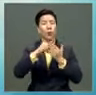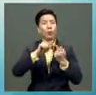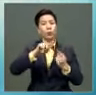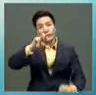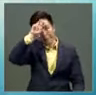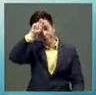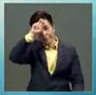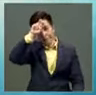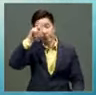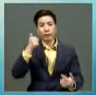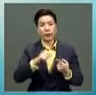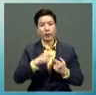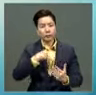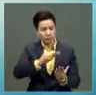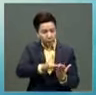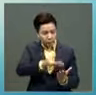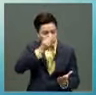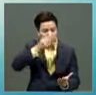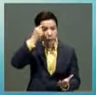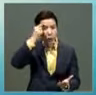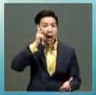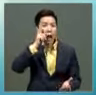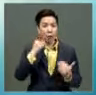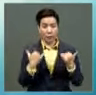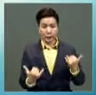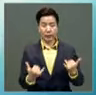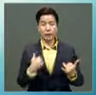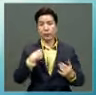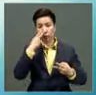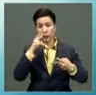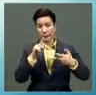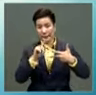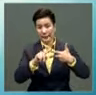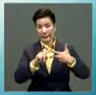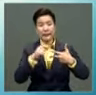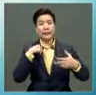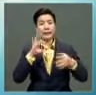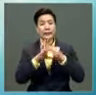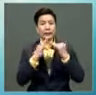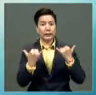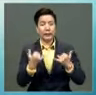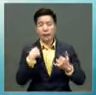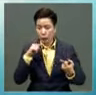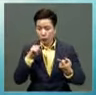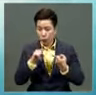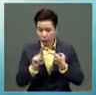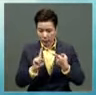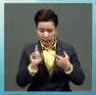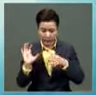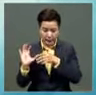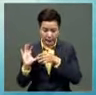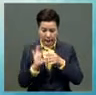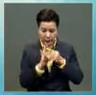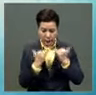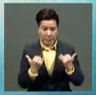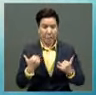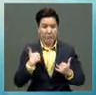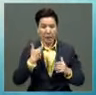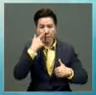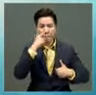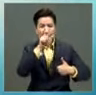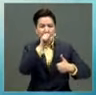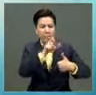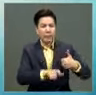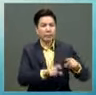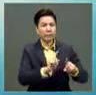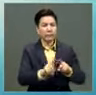ราได้เรียนรู้จากกรณีของข่าวนี้ขึ้นมาและด้วยชุดของการมีชุดพฤติกรรม